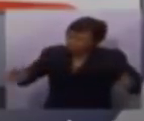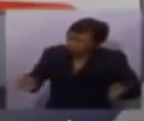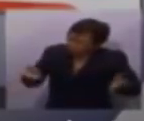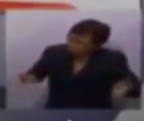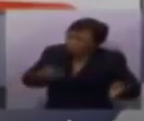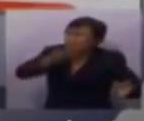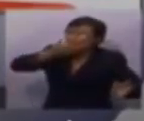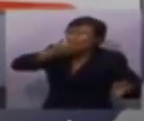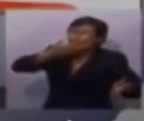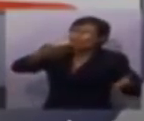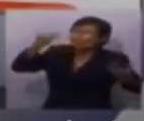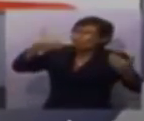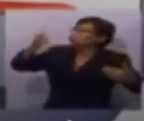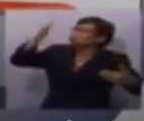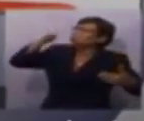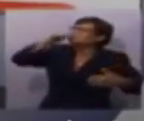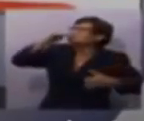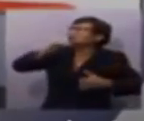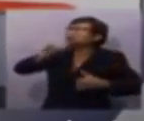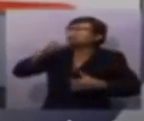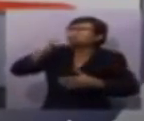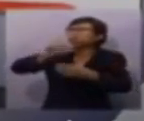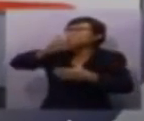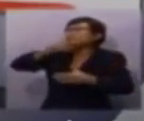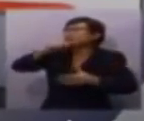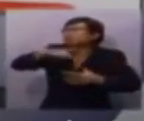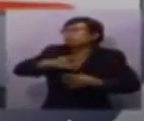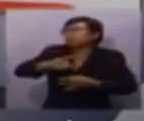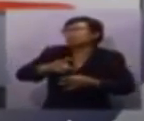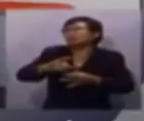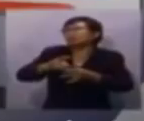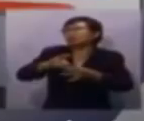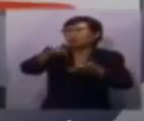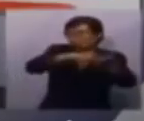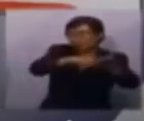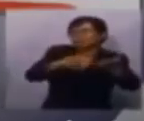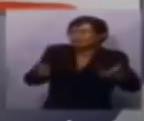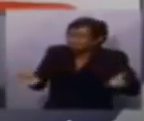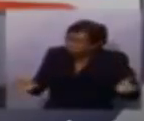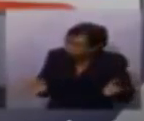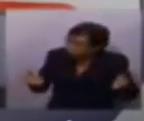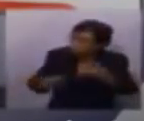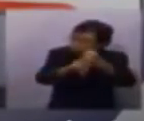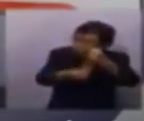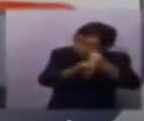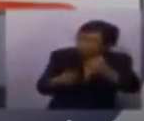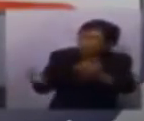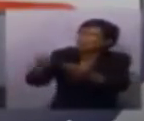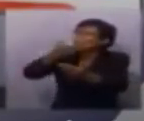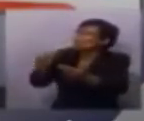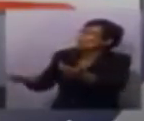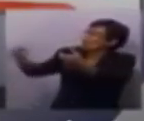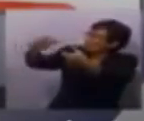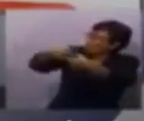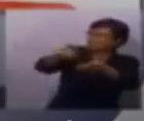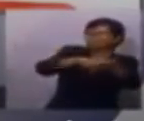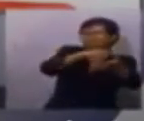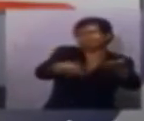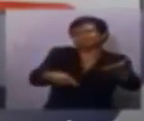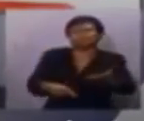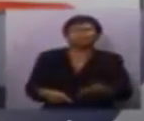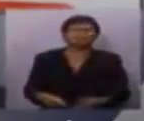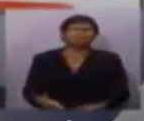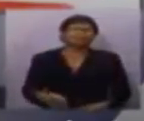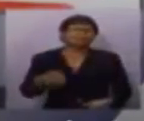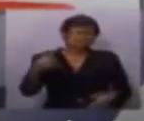yang sebelum ini tidak begitu berminat dengan politik. Misal kata satu langkah agak berjaya seperti kita ada